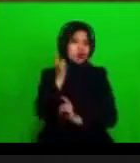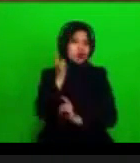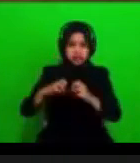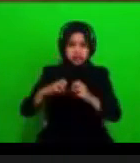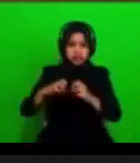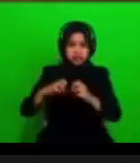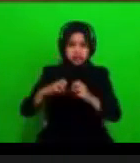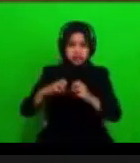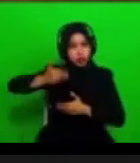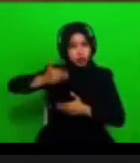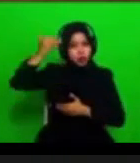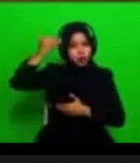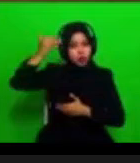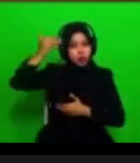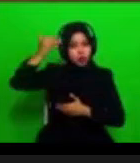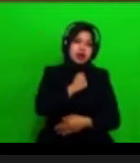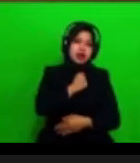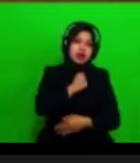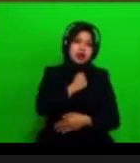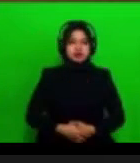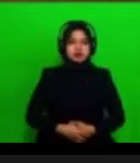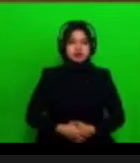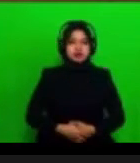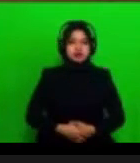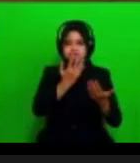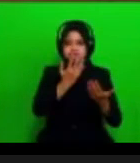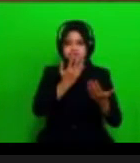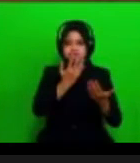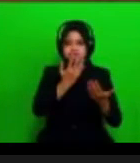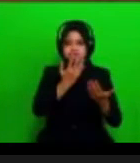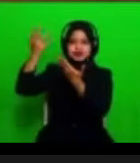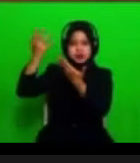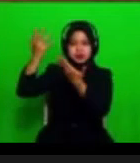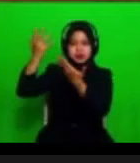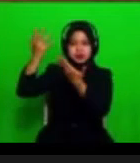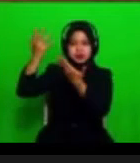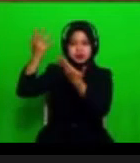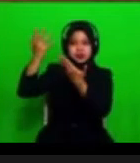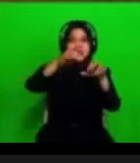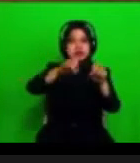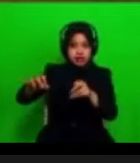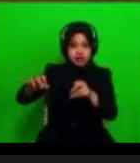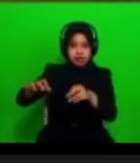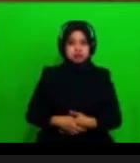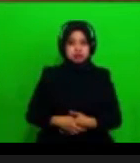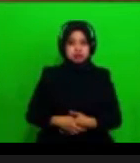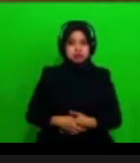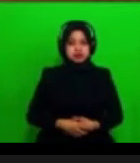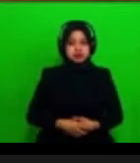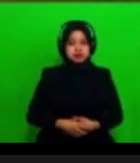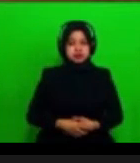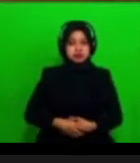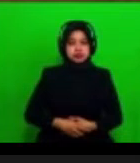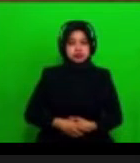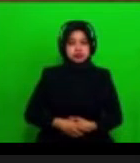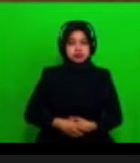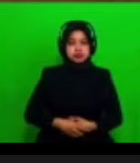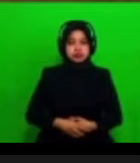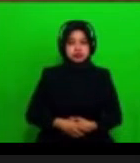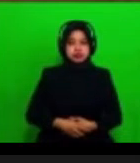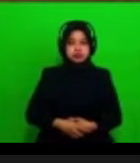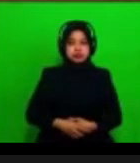kasihilah kami, peliharalah dan jauhkanlah kami dari mara bahaya dan bencana. Lindungi kami dari